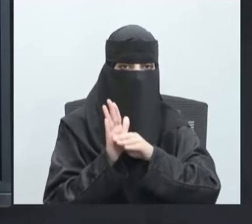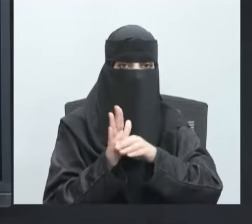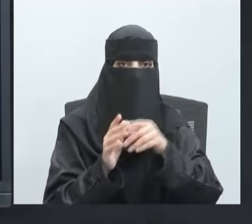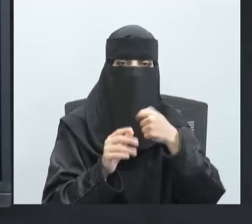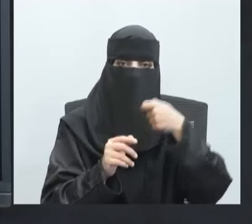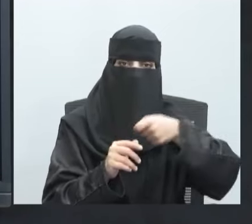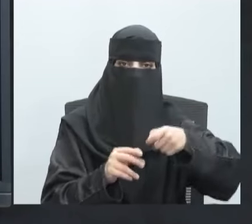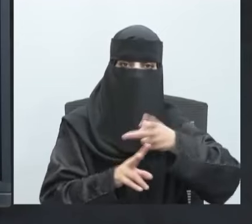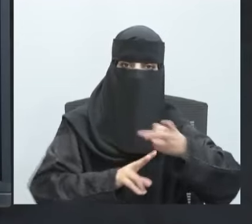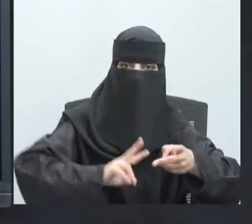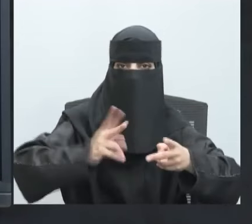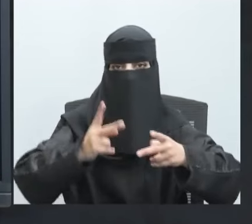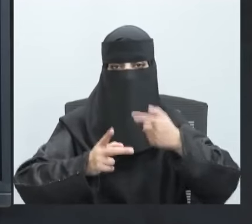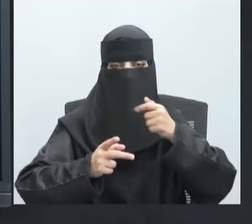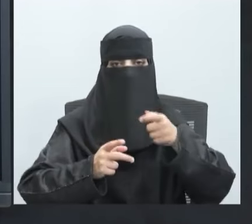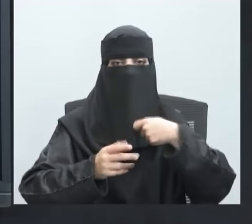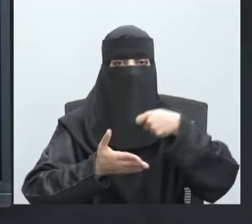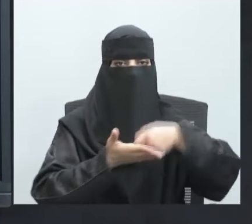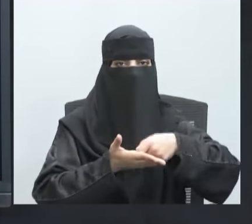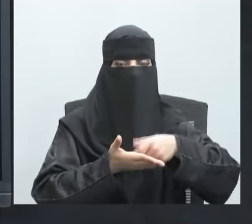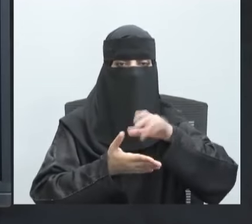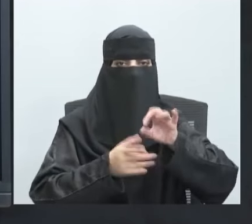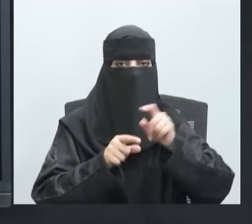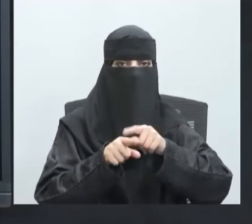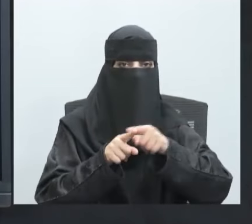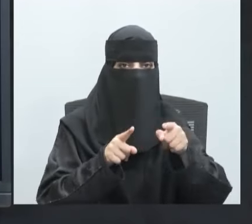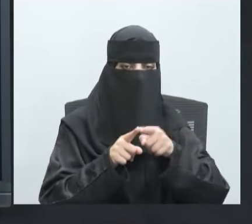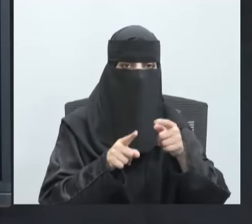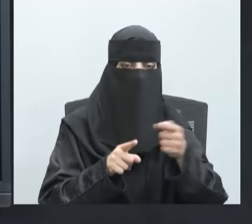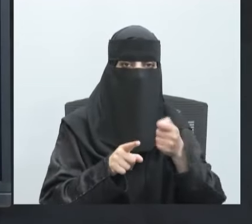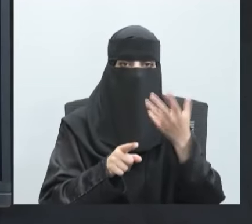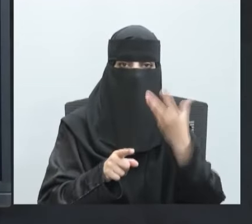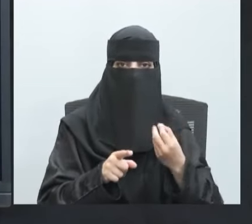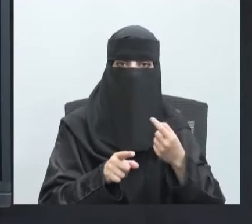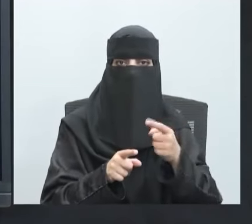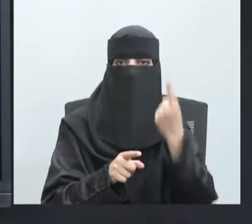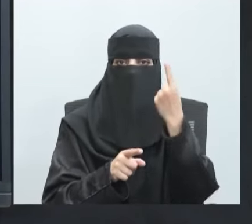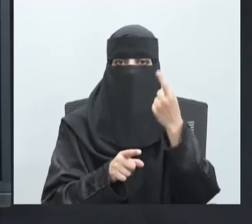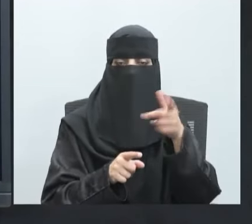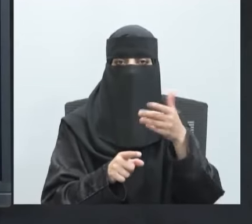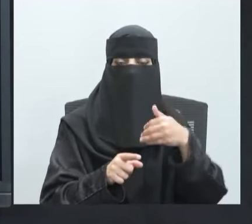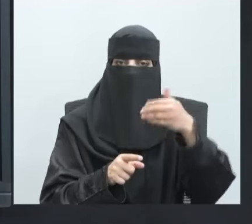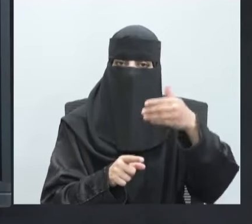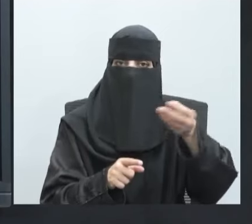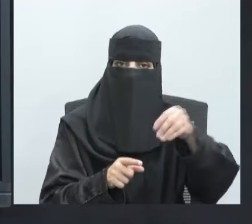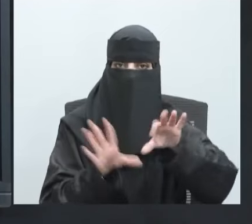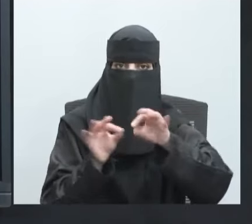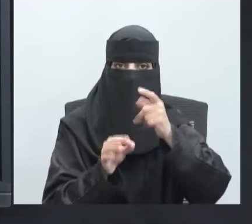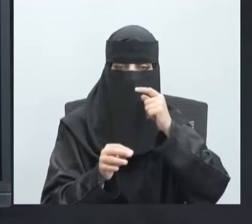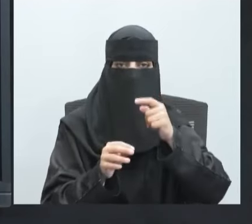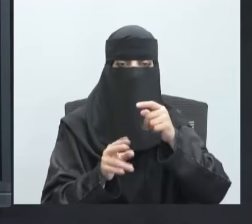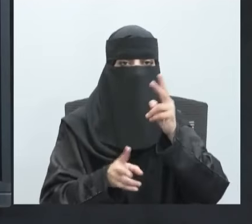متفاوته فمثلا نحتاج الى صرف في فتره العيد ربما ما لا نحتاجه في فترات اخرى كذلك ل قد يكون لدينا بعض من